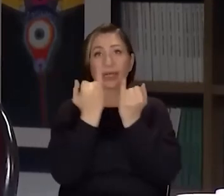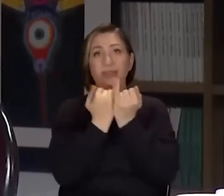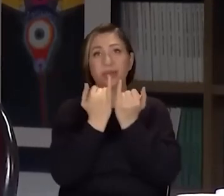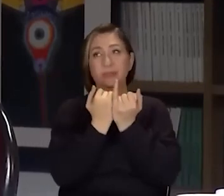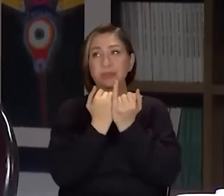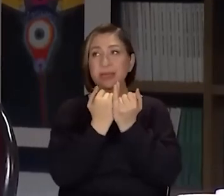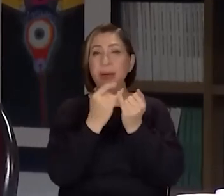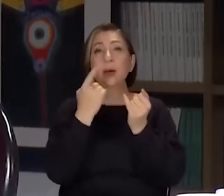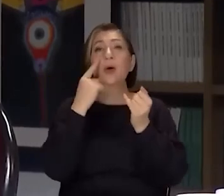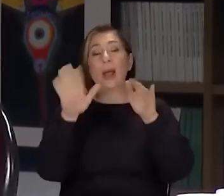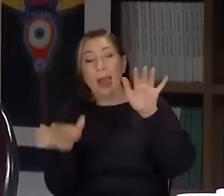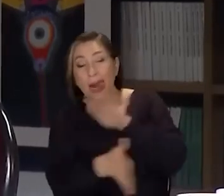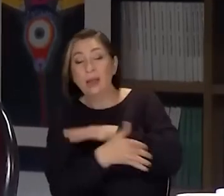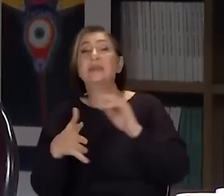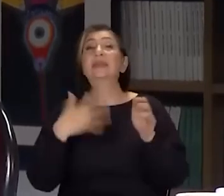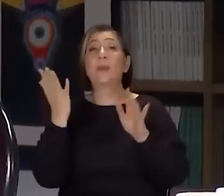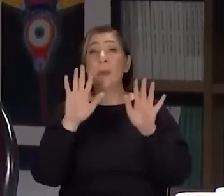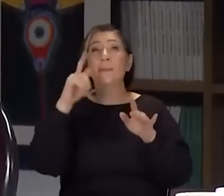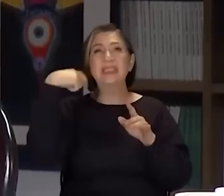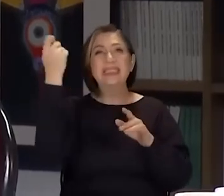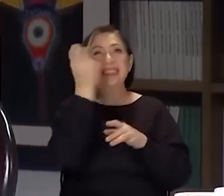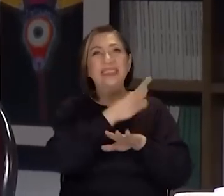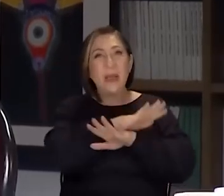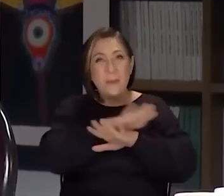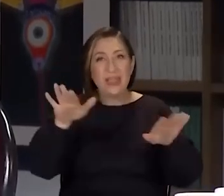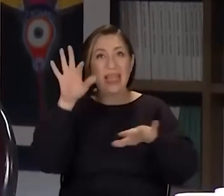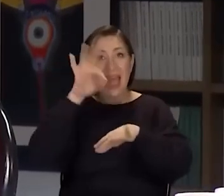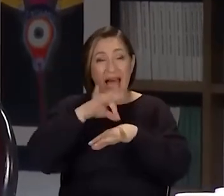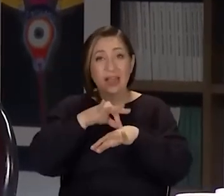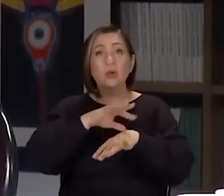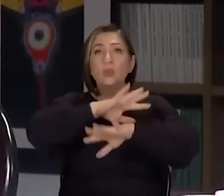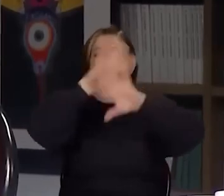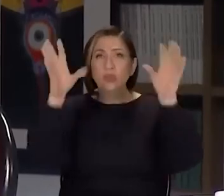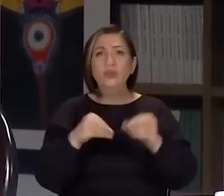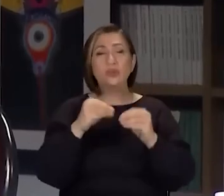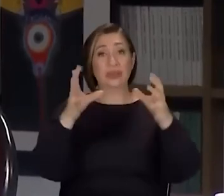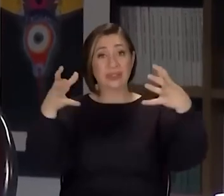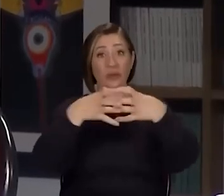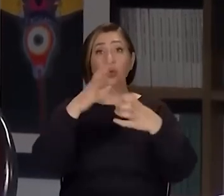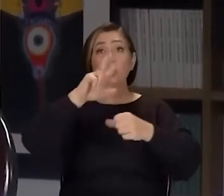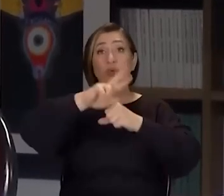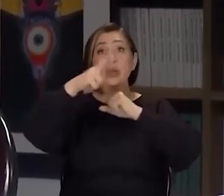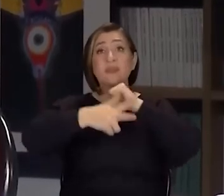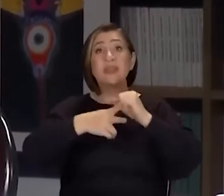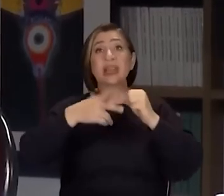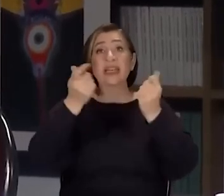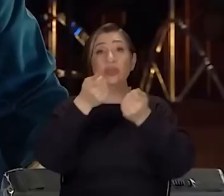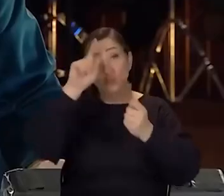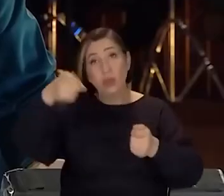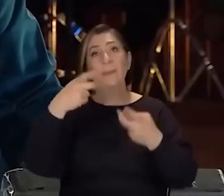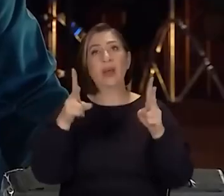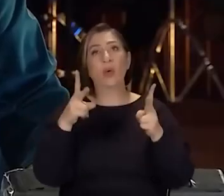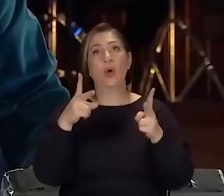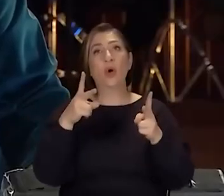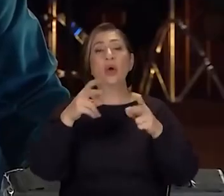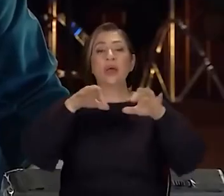bir hasır altı yapmak istemem fakat... Bir dizi bittiği vakit tüm set ekibi 3 hafta sonra başka bir iş bulabiliyor.